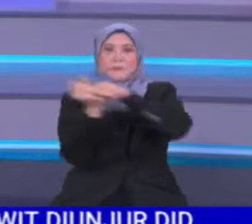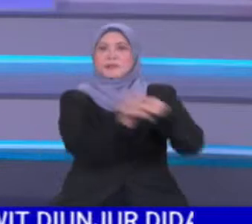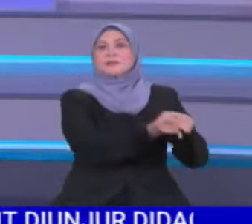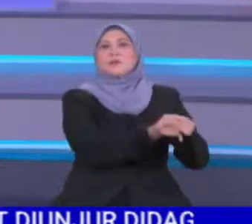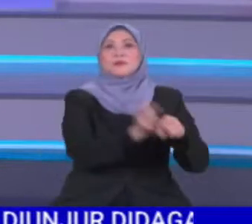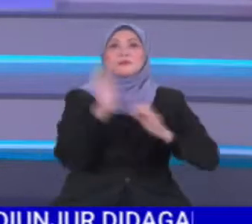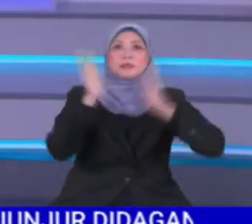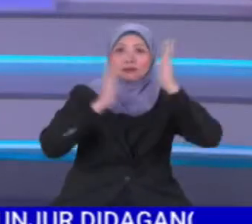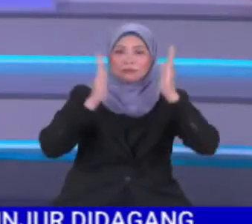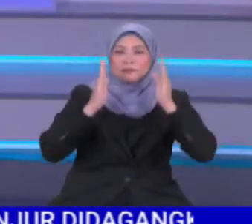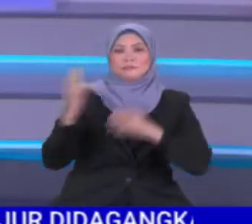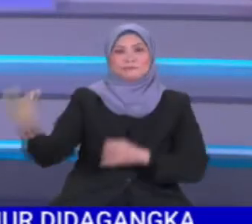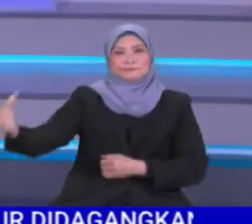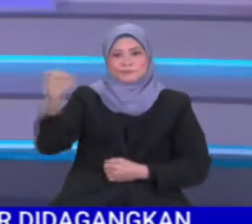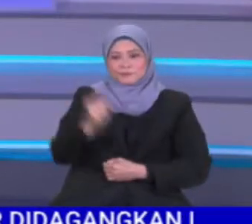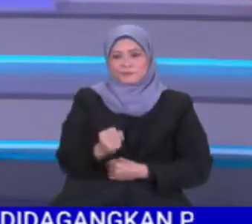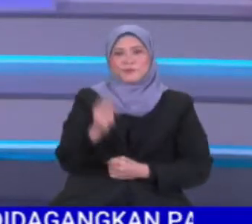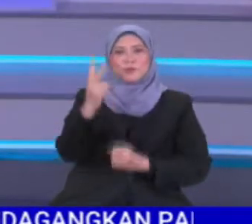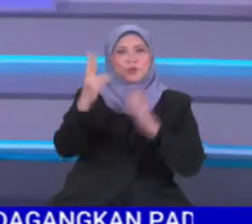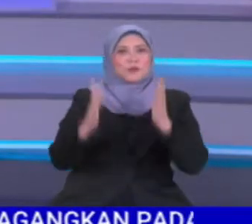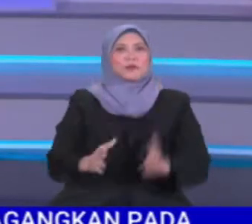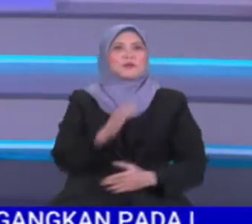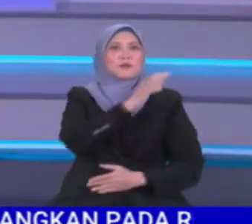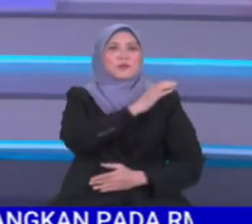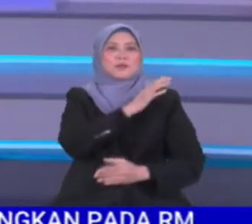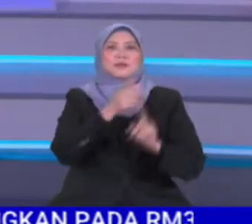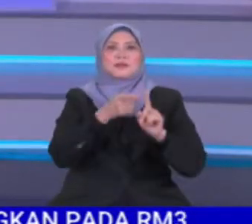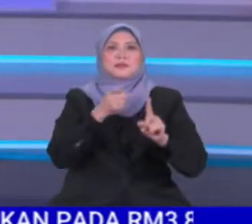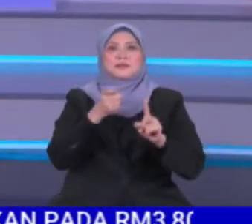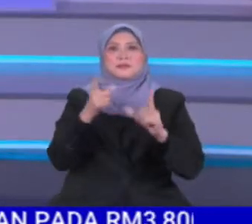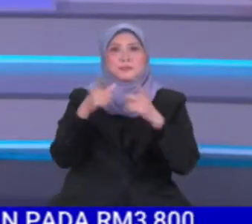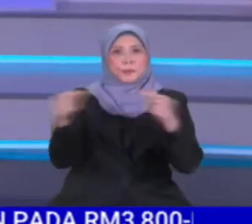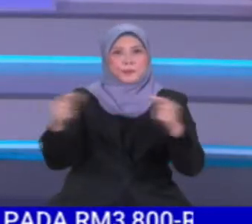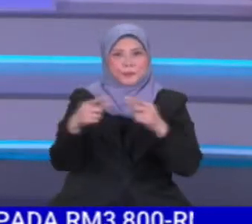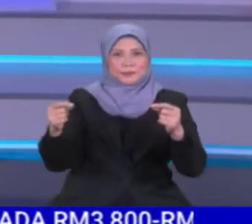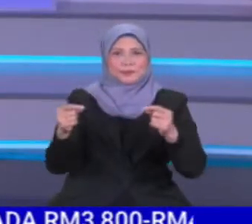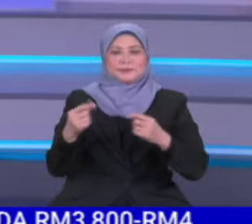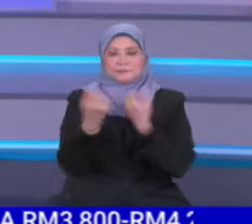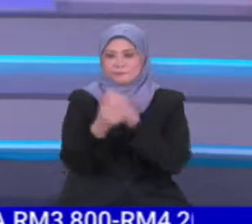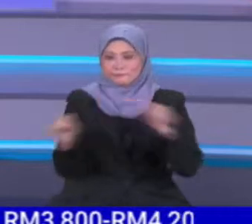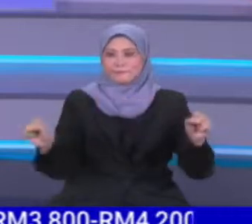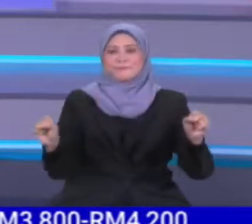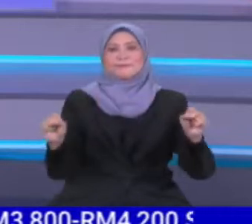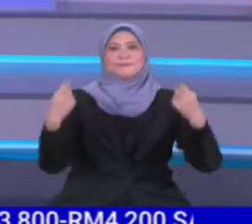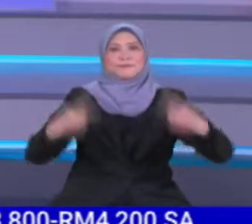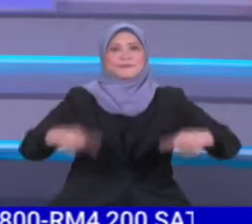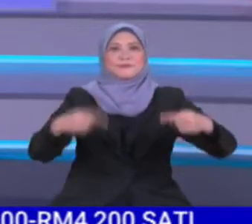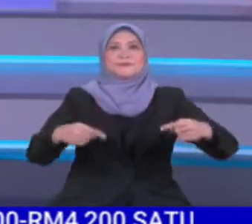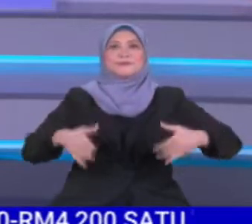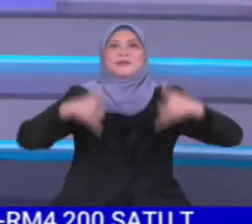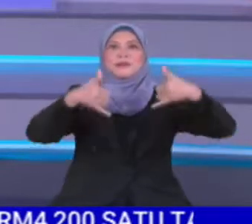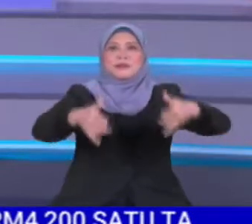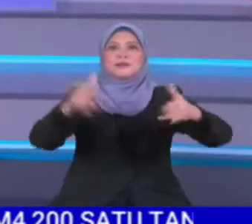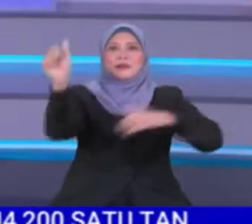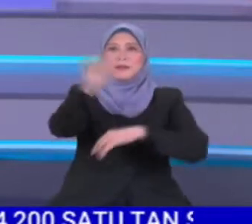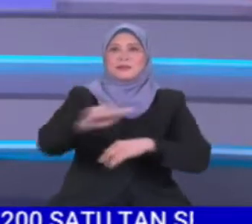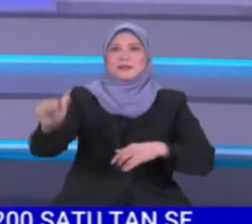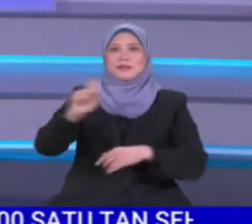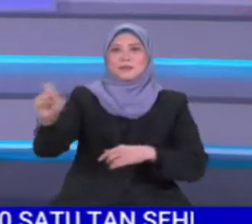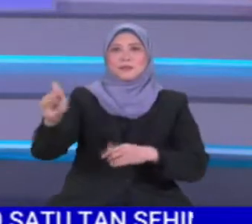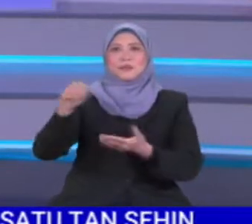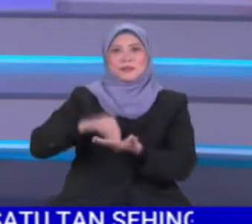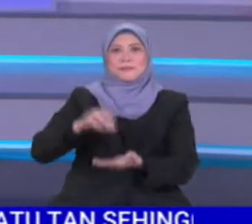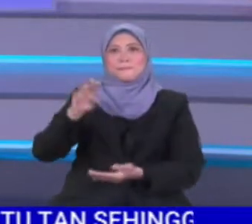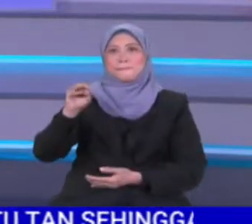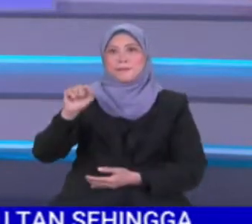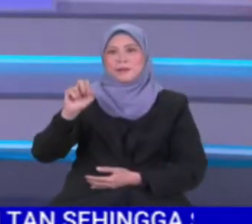membawa masuk dua jurulatih dari jepun sebagai persiapan skuad lelaki kebangsaan menghadapi kejohanan Piala Asia Timur di Manila